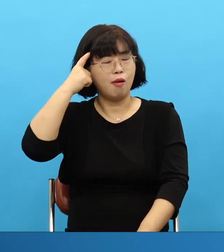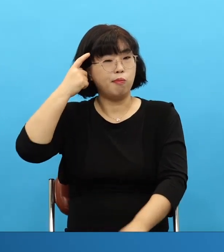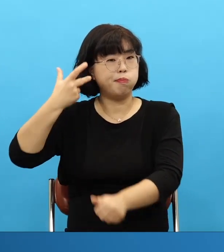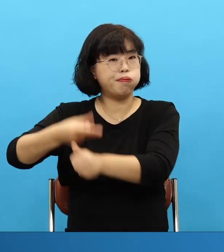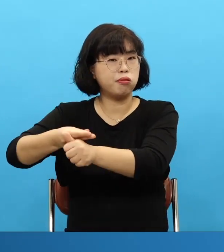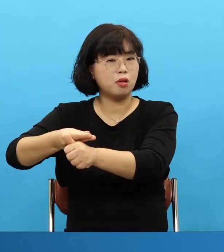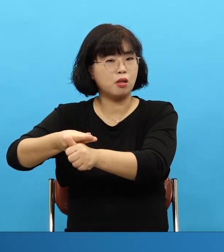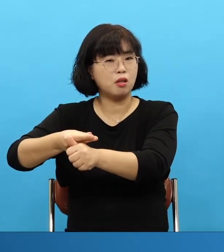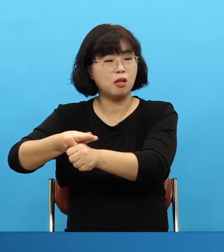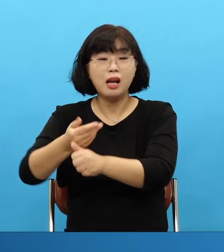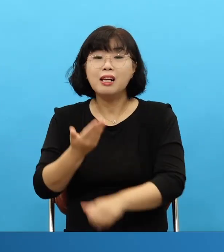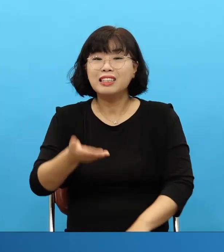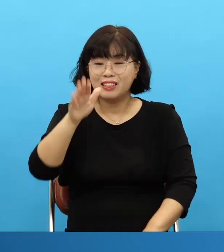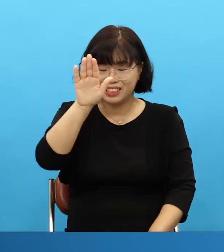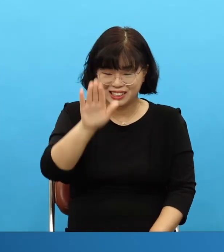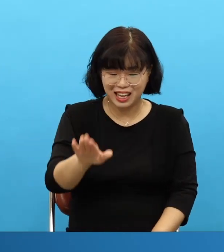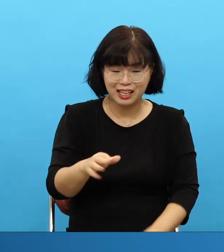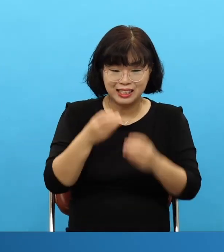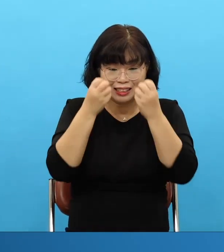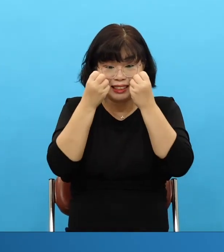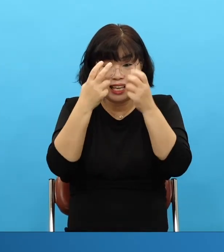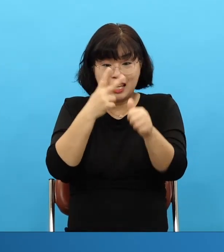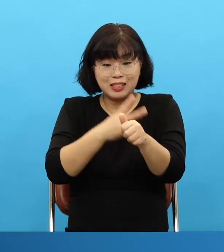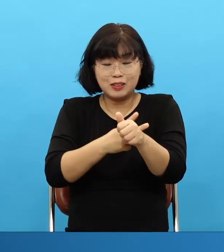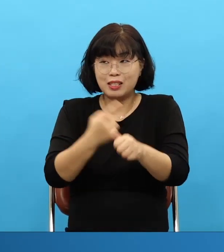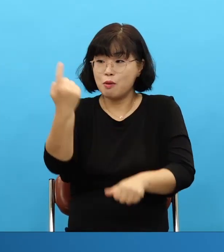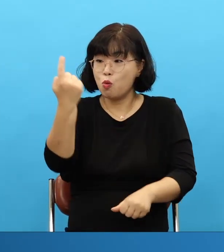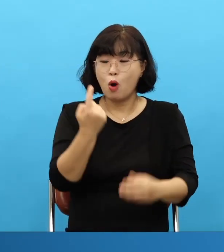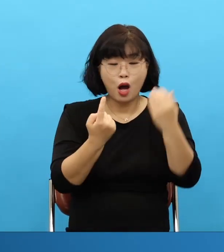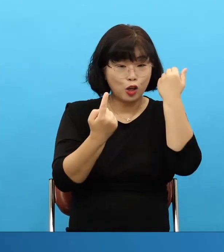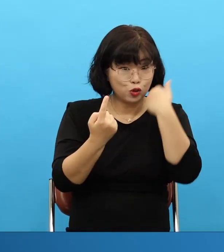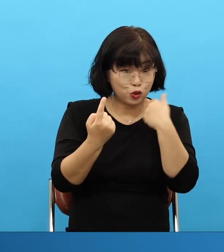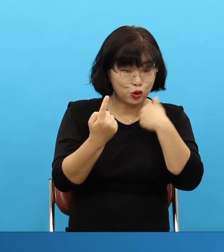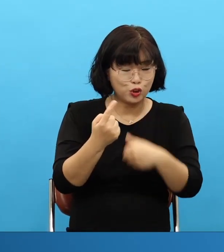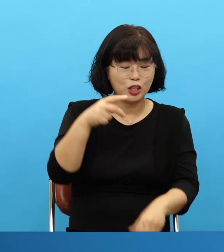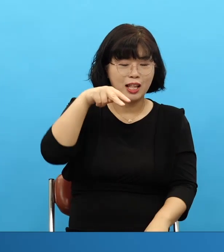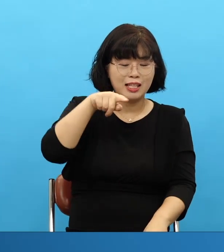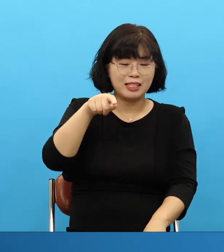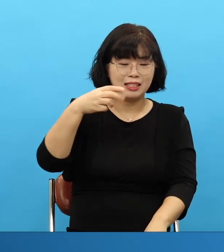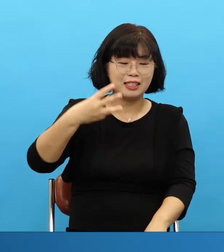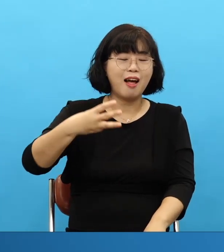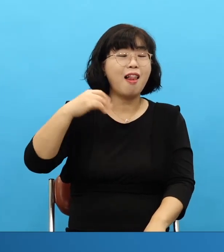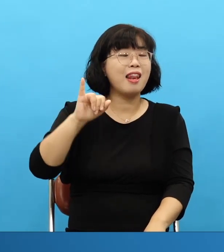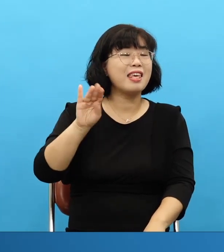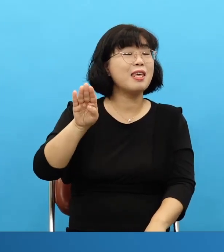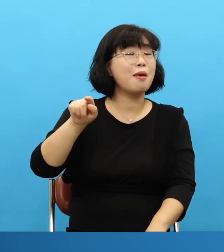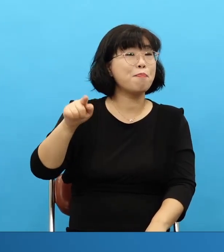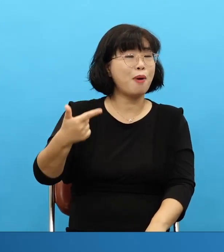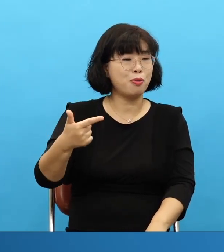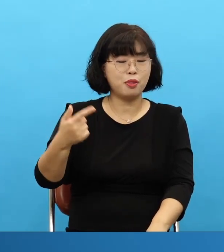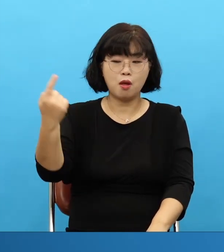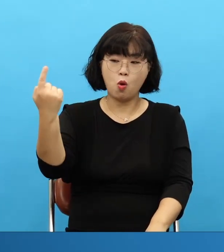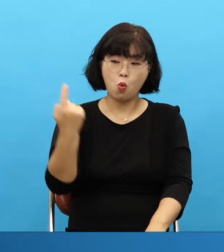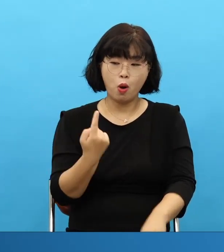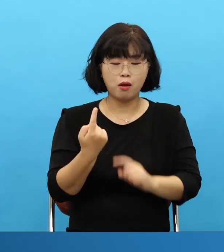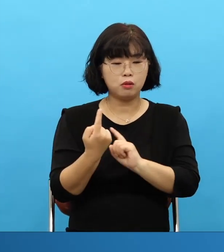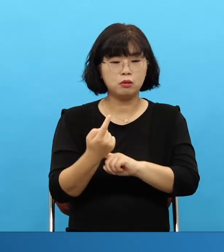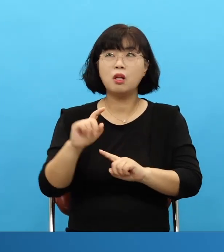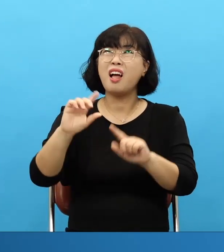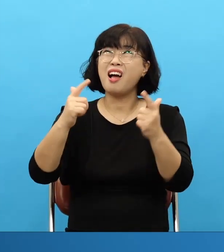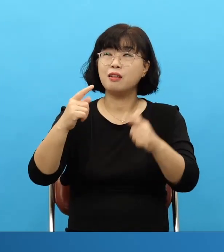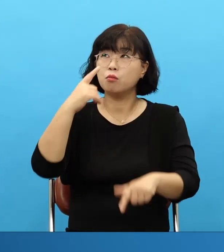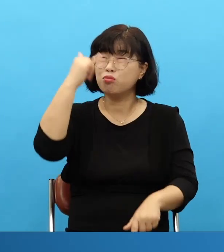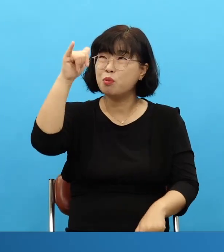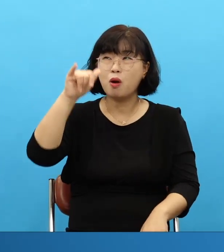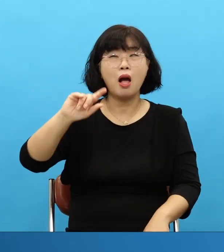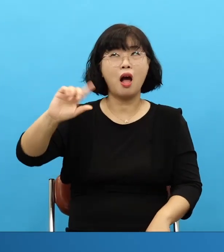"No, that's not right. 얘는 될 수 있다는 거예요. It can work for her. 왜냐? 나도 그래 돼졌다는 거지. Why? Because even for me, things 하나님의 worked. 능력이 된다는